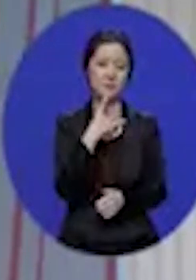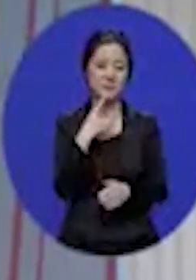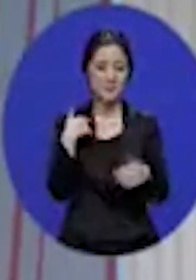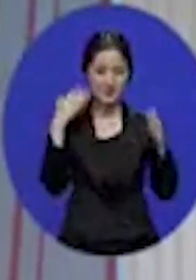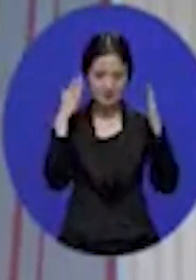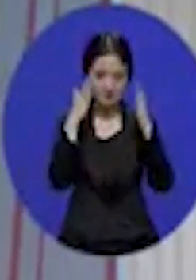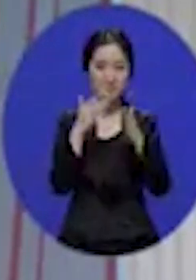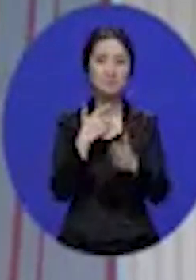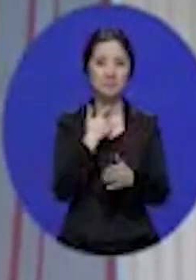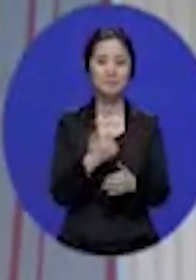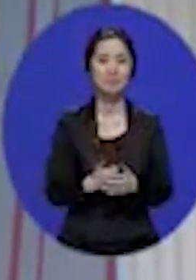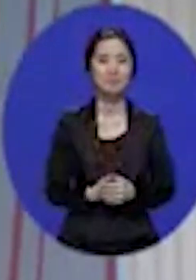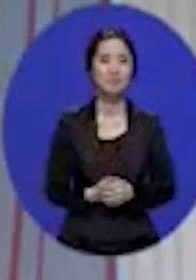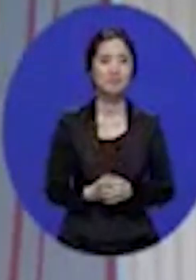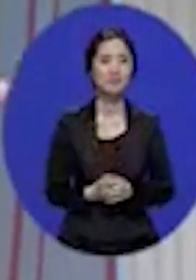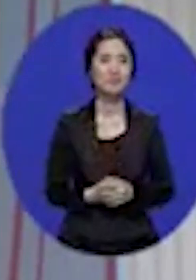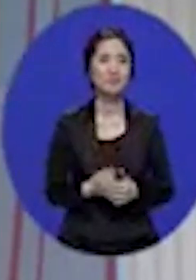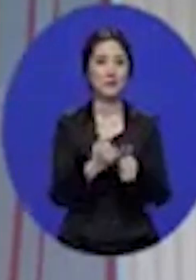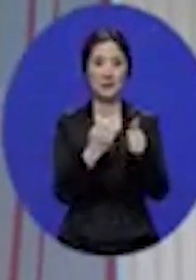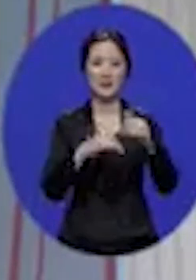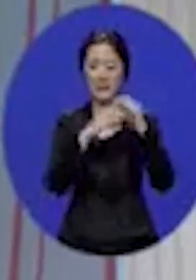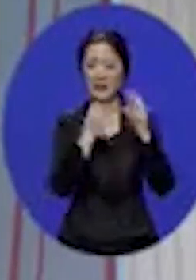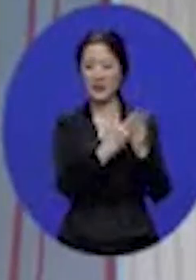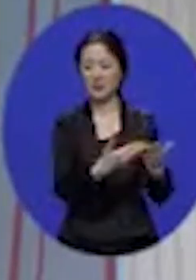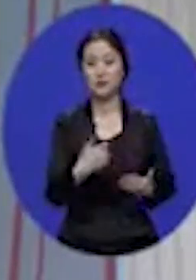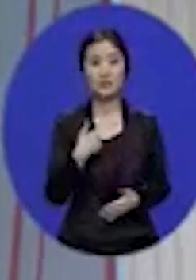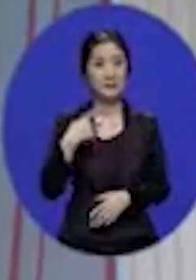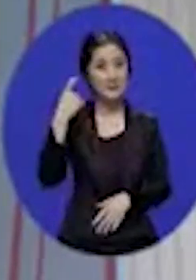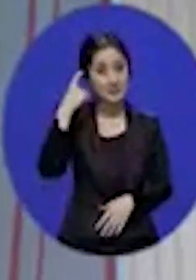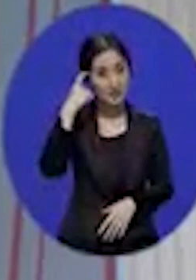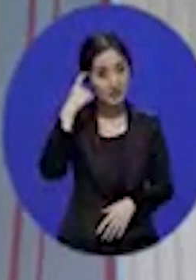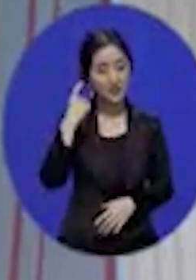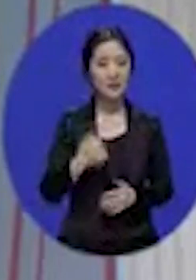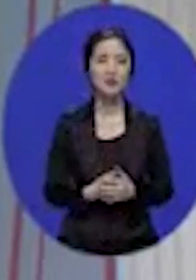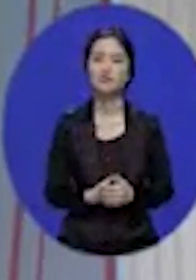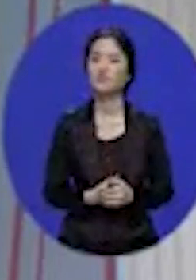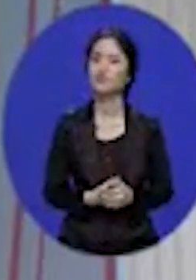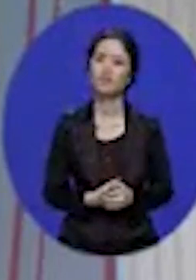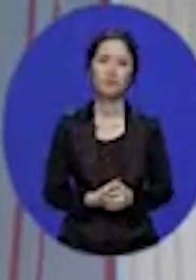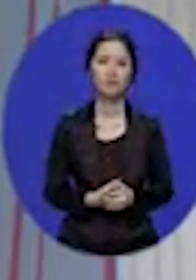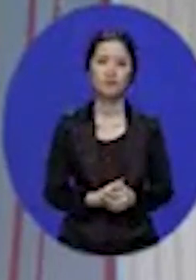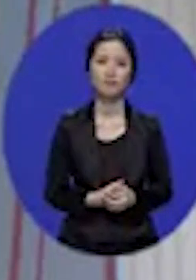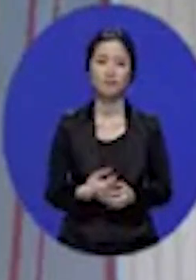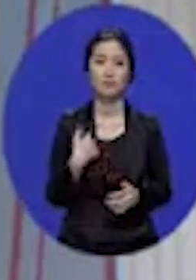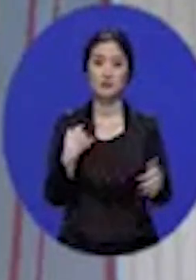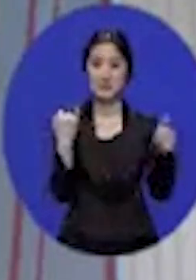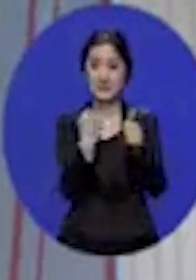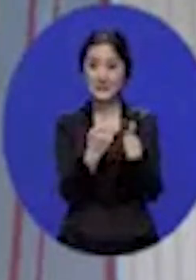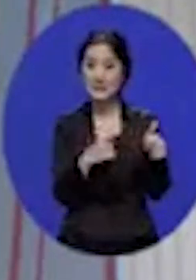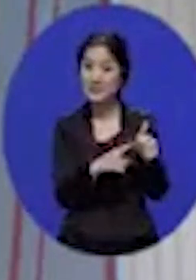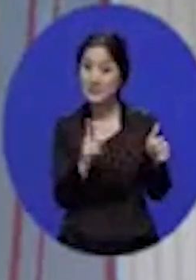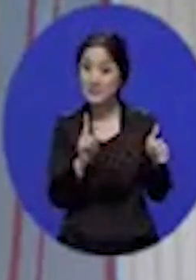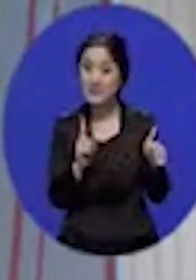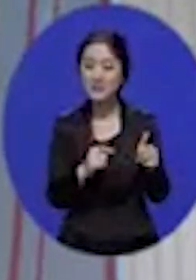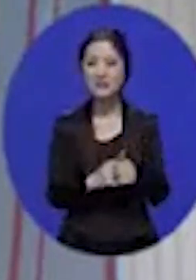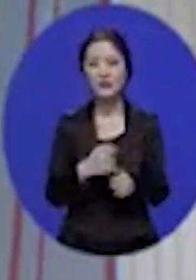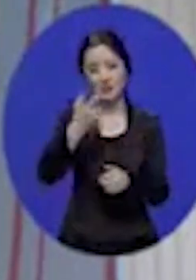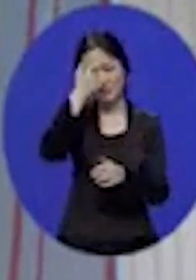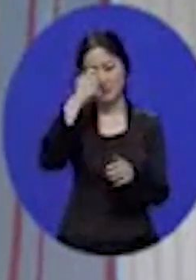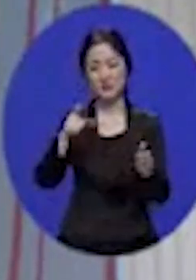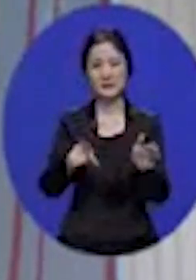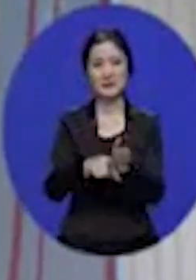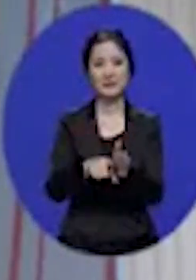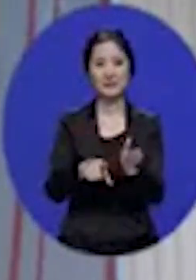그 남편이 모든 걸 다 해줄 줄 알았어요. 근데 제가 이제 마침 또 결혼한 남자가 크리스찬